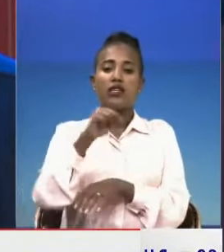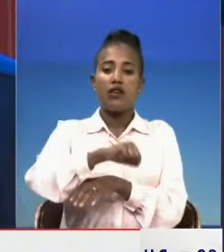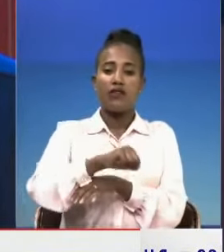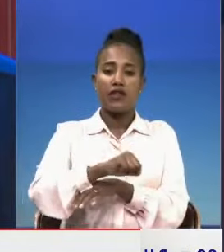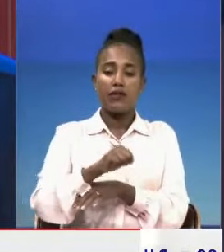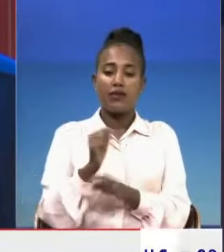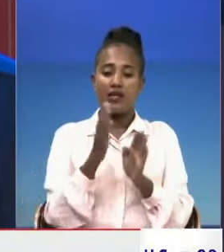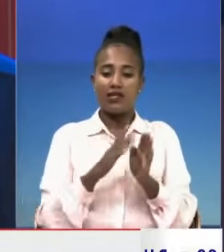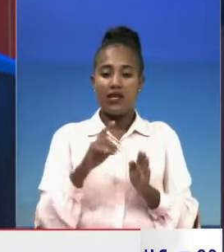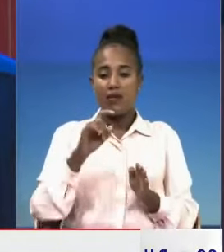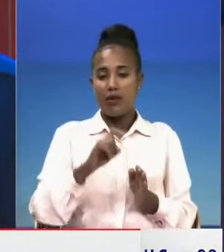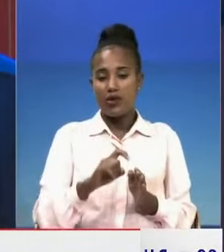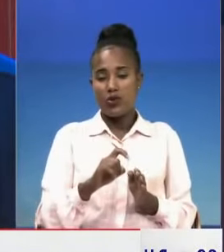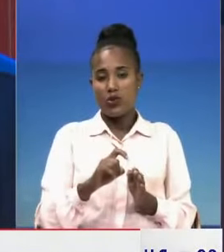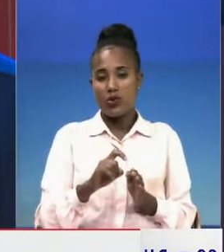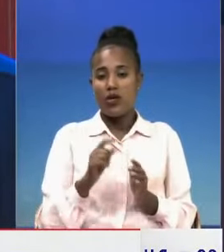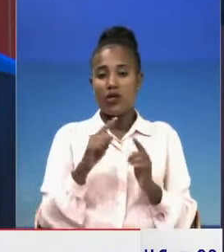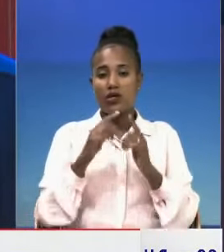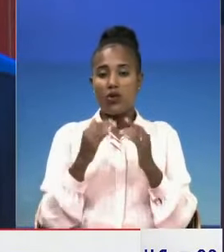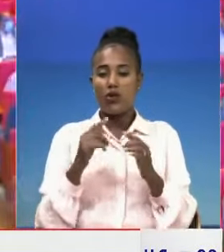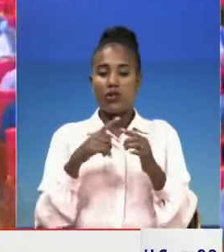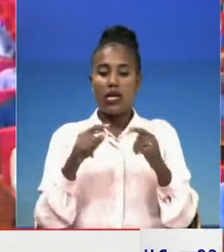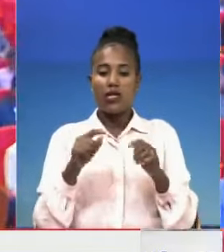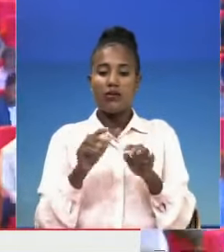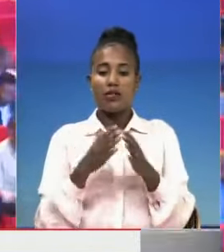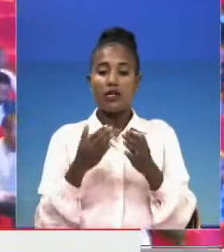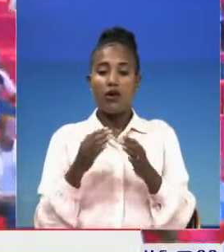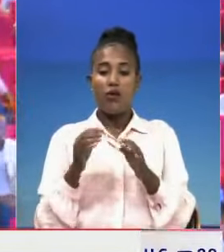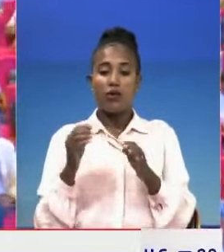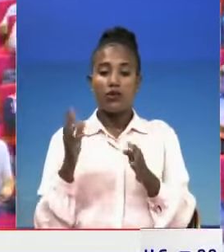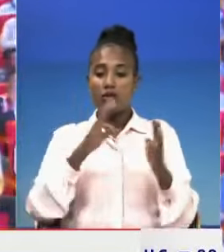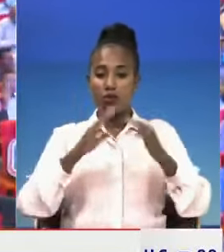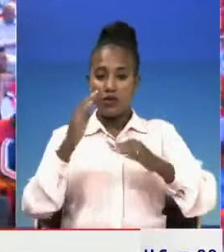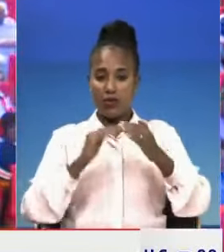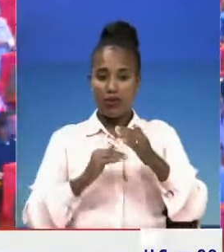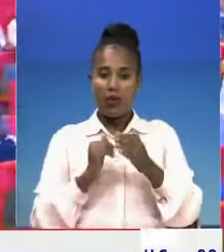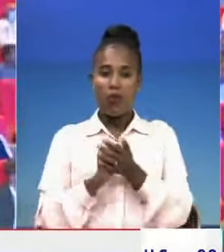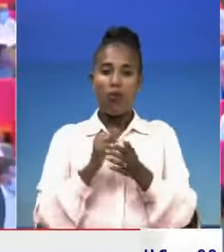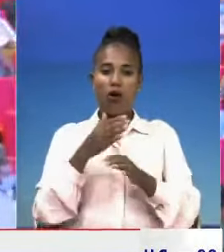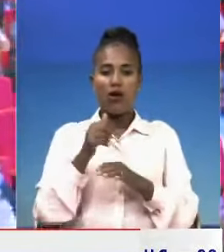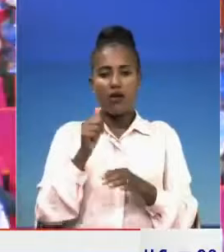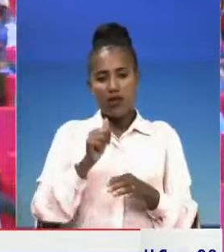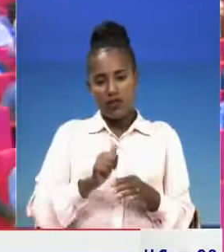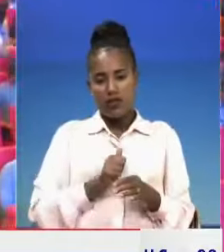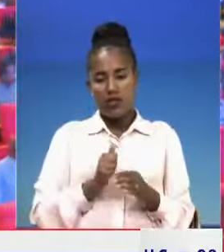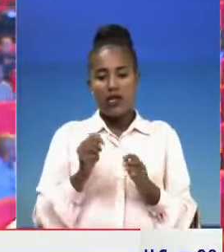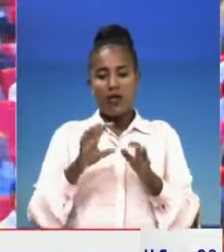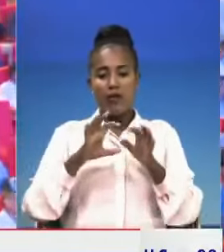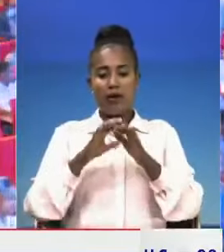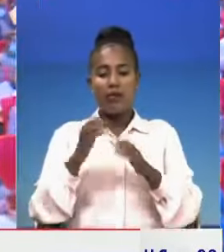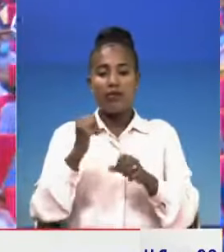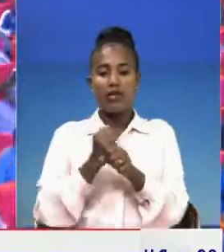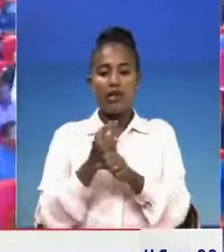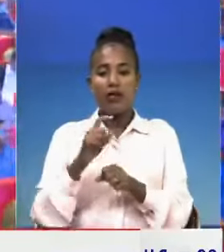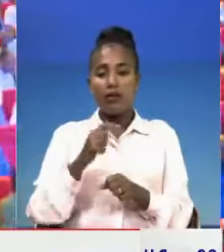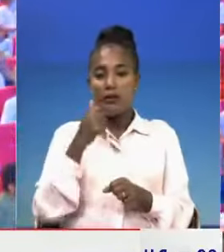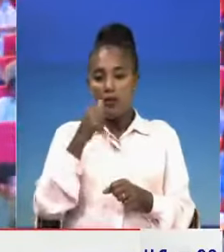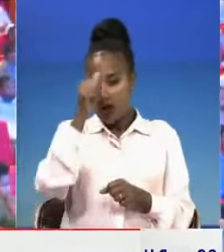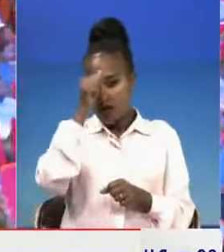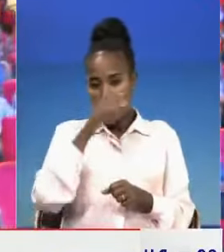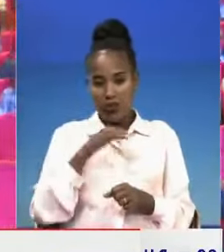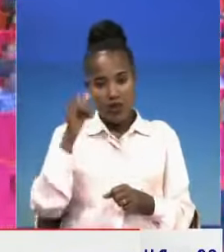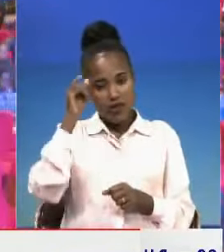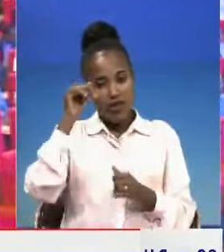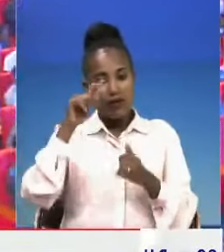አሸናፊነት መዘጋጀት አለባቸው። እስካሁን ጠላት በዘረጋው መረብ ውስጥ ነበርን፣ ካሁን በኋላ ግን የራሳችንን መረብ መስራት አለብን ብሏል አቶ